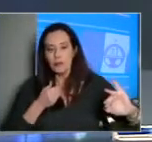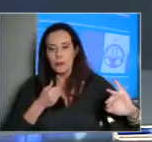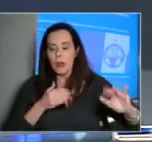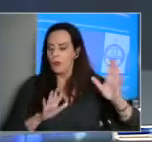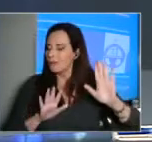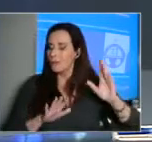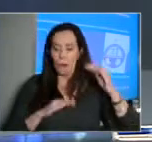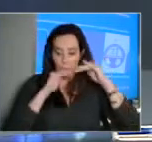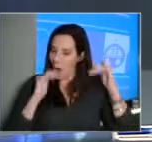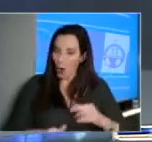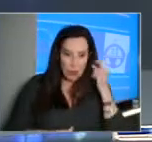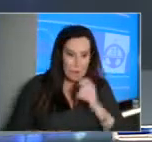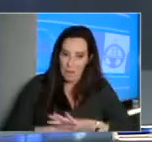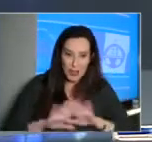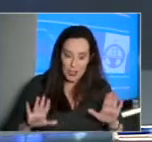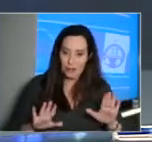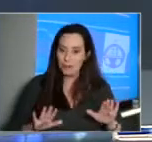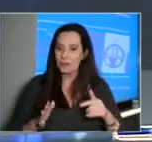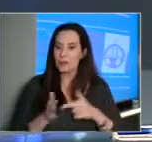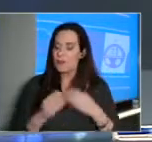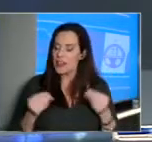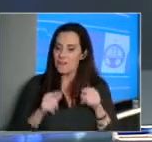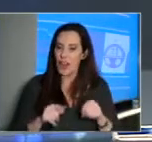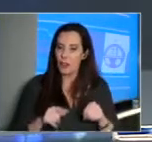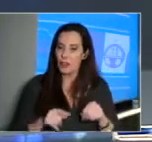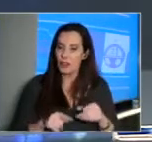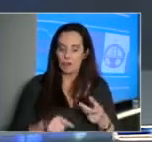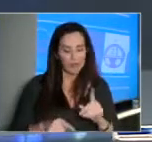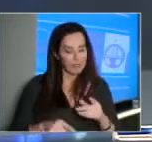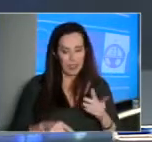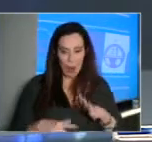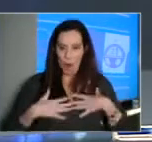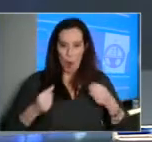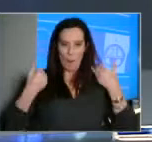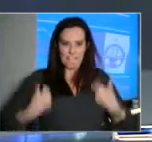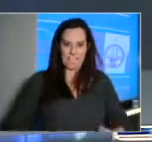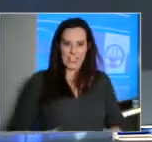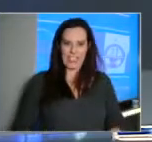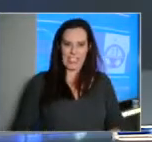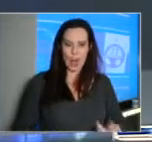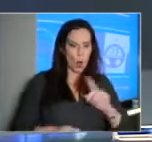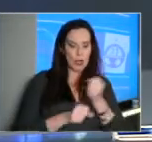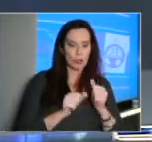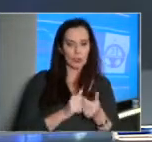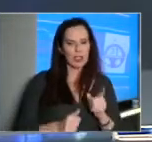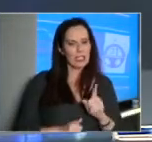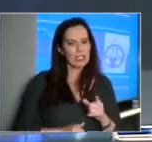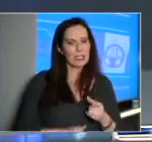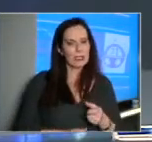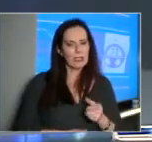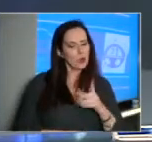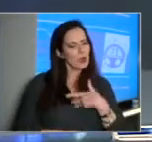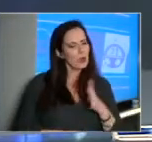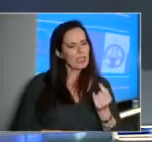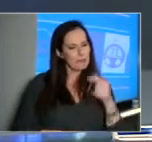מעולמות הפשע, מעולמות שבהם גדל נוער לא בריא פיזית. אתה לא מרגיש שאצלנו